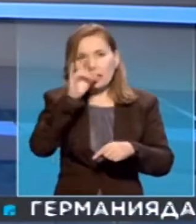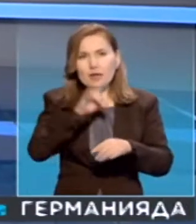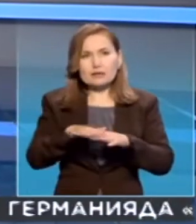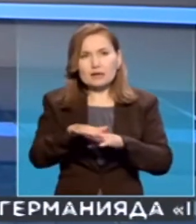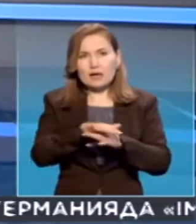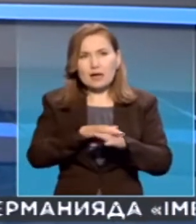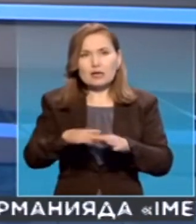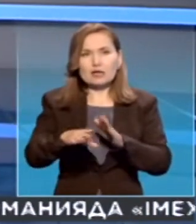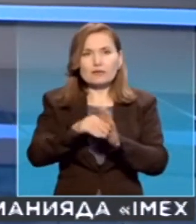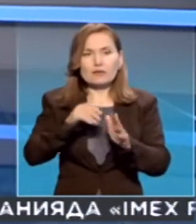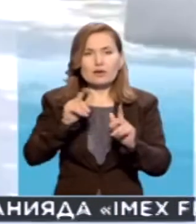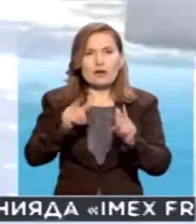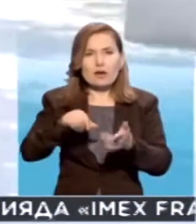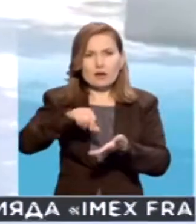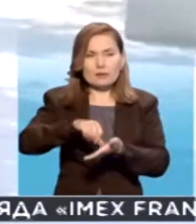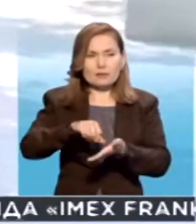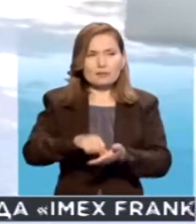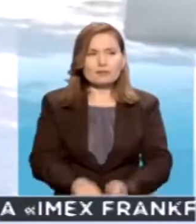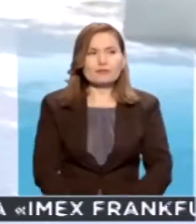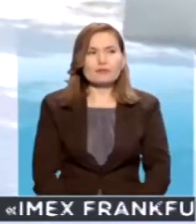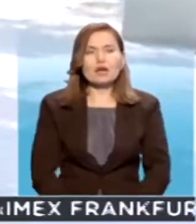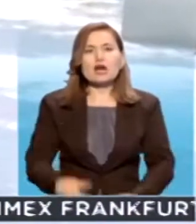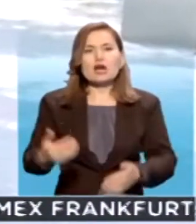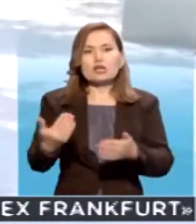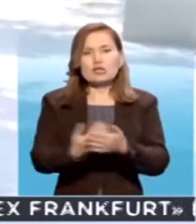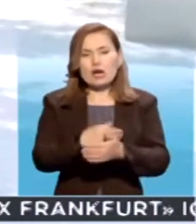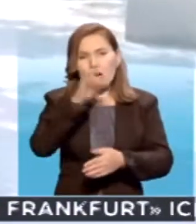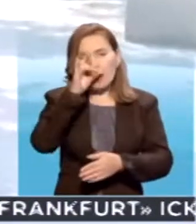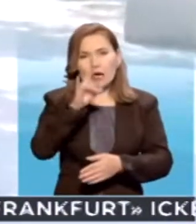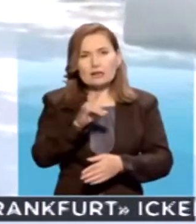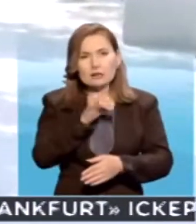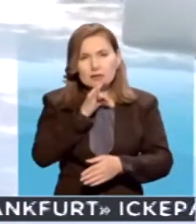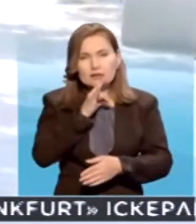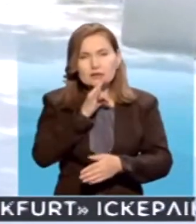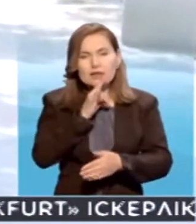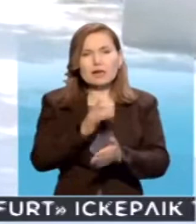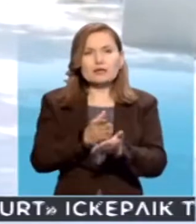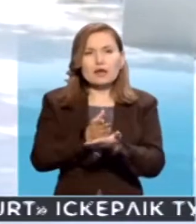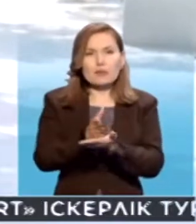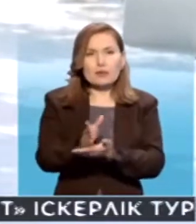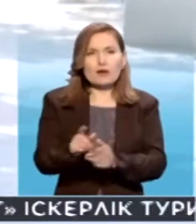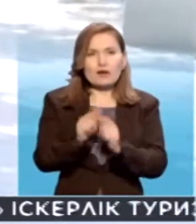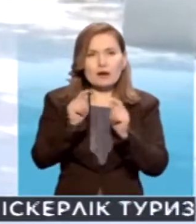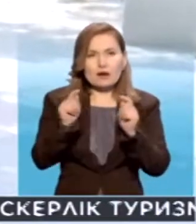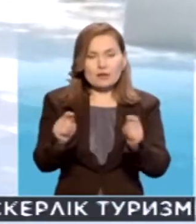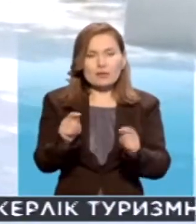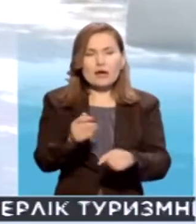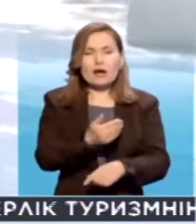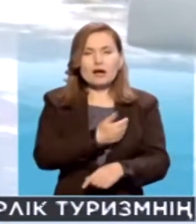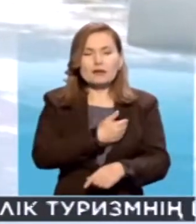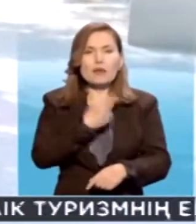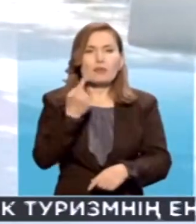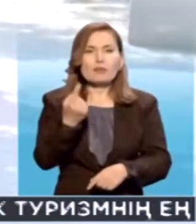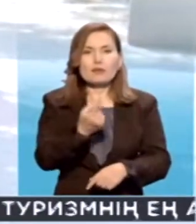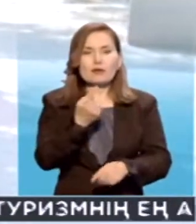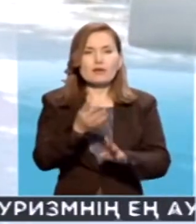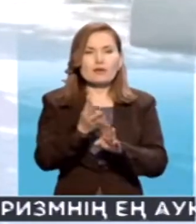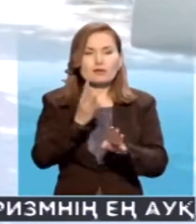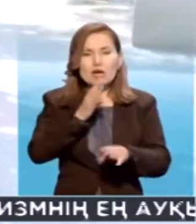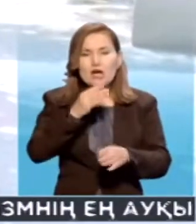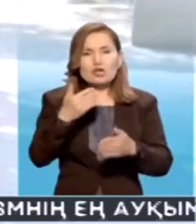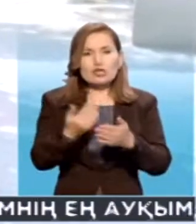жатыр. Енді жаңа Қазақстан деп жатырмыз. Жаңа Қазақстанды ең бірінші осы